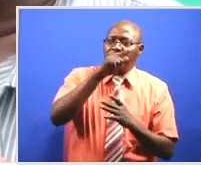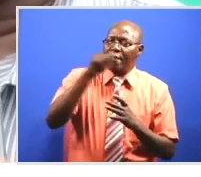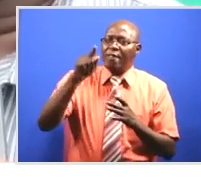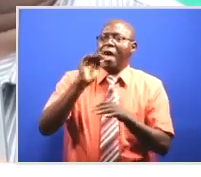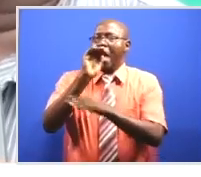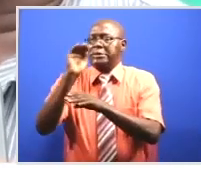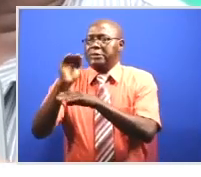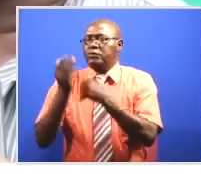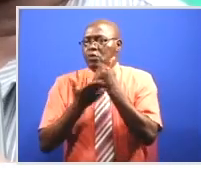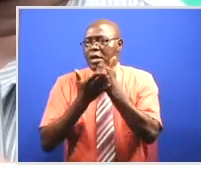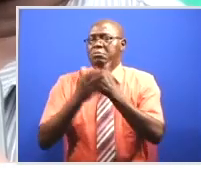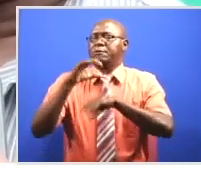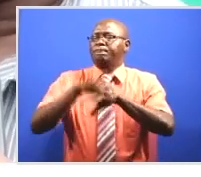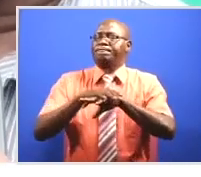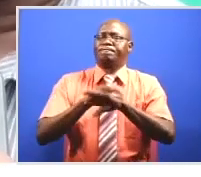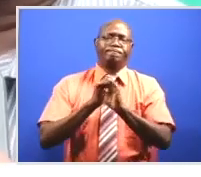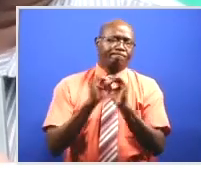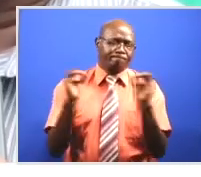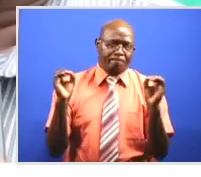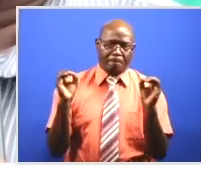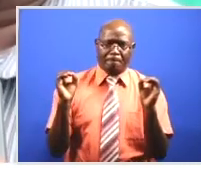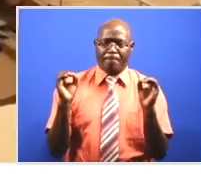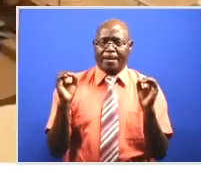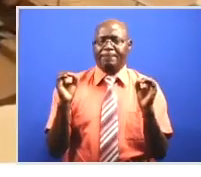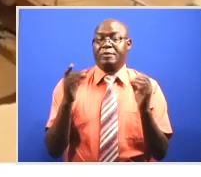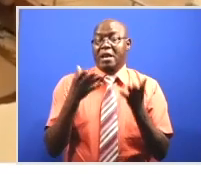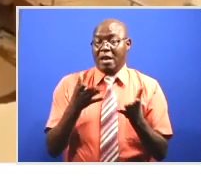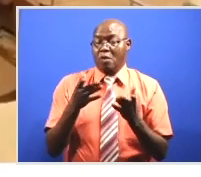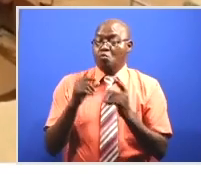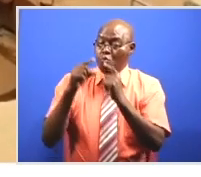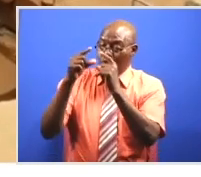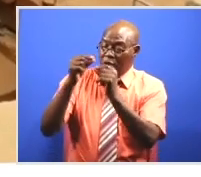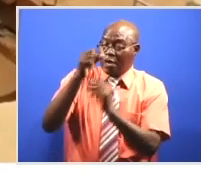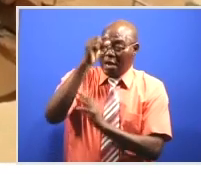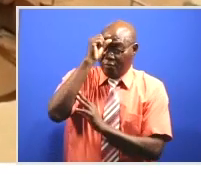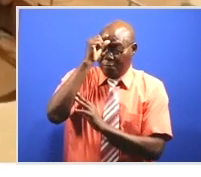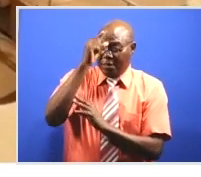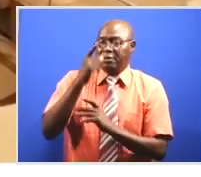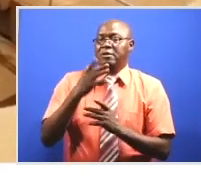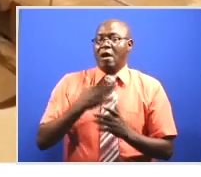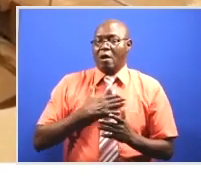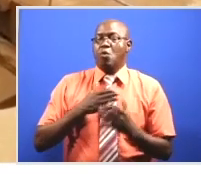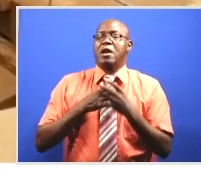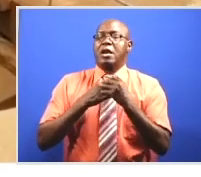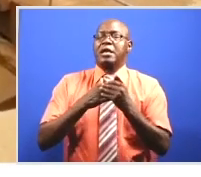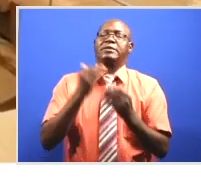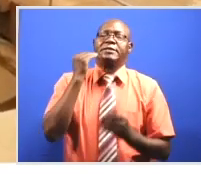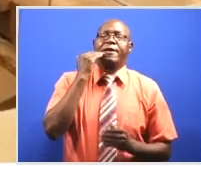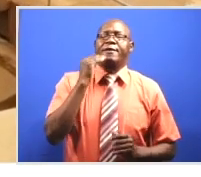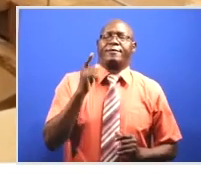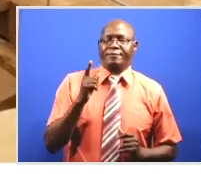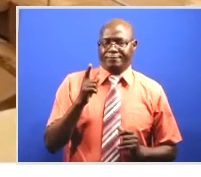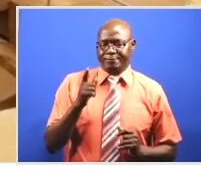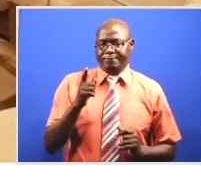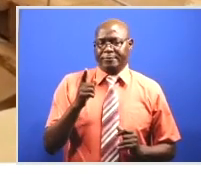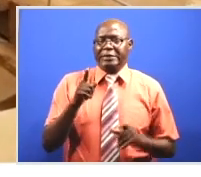usaidizi na hatujapata usaidizi. Kwa hivyo tunaambia serikali na viongozi wetu wa Siaya, hasa